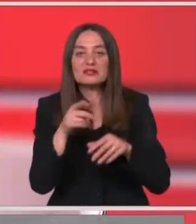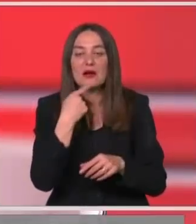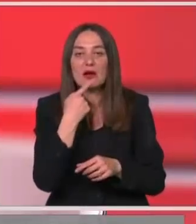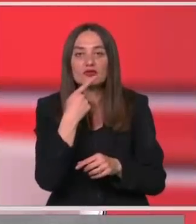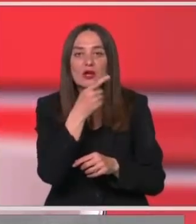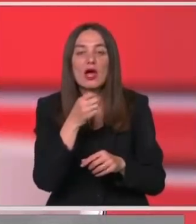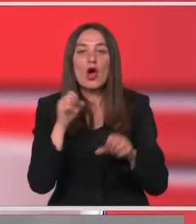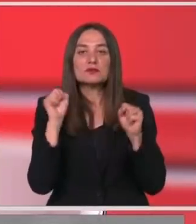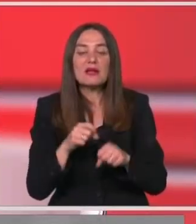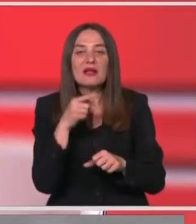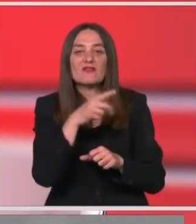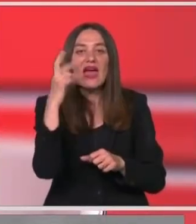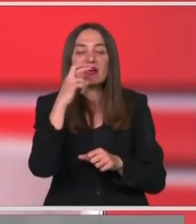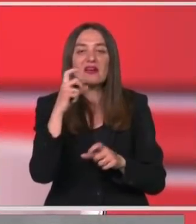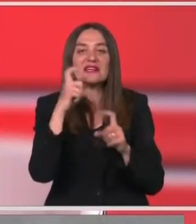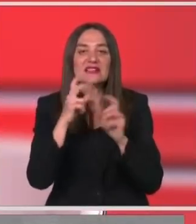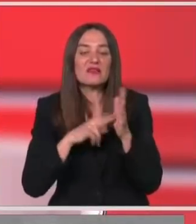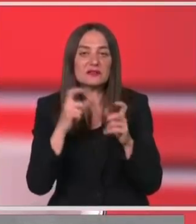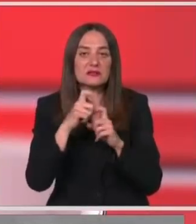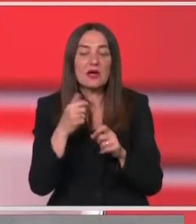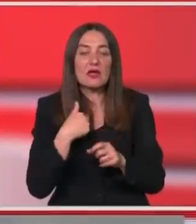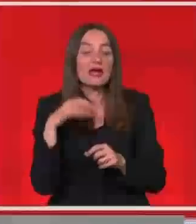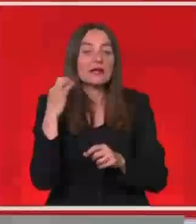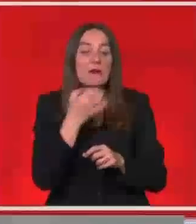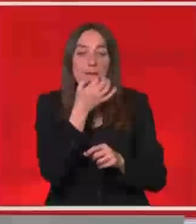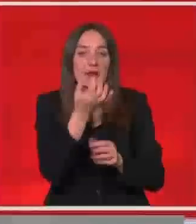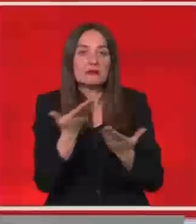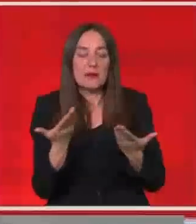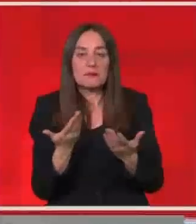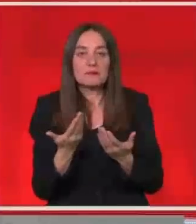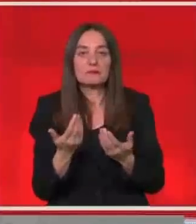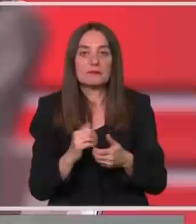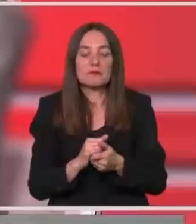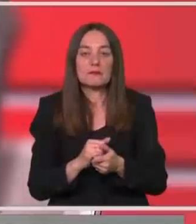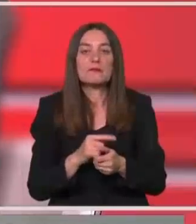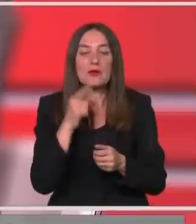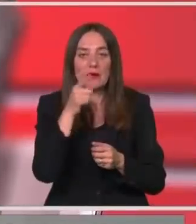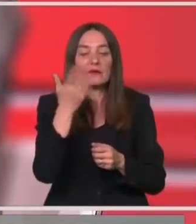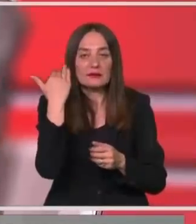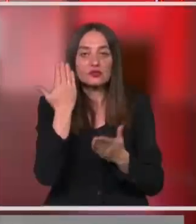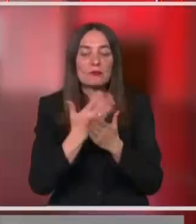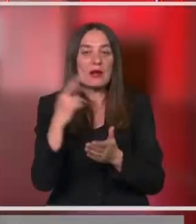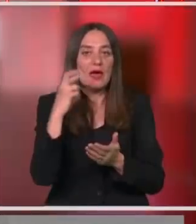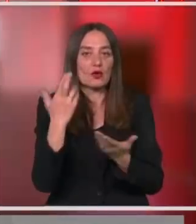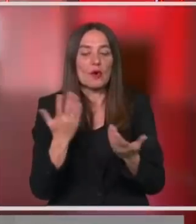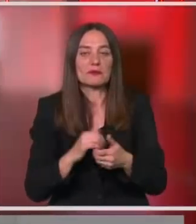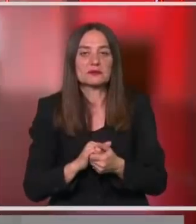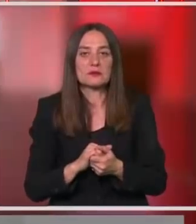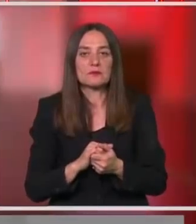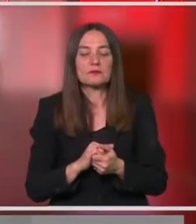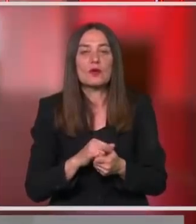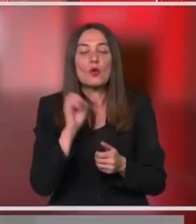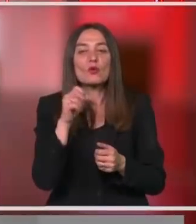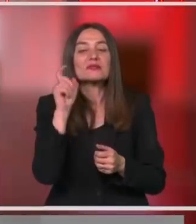da su ozbiljni ovi ekonomisti u SNS-u. Ja samo pitam, dakle, tada su bili ekonomisti. Da, u